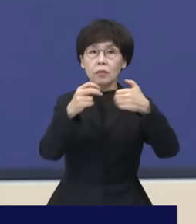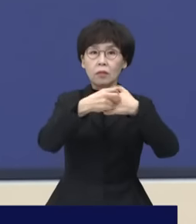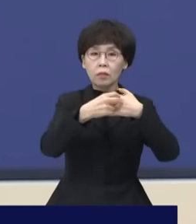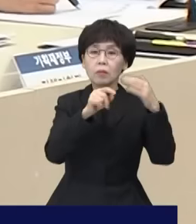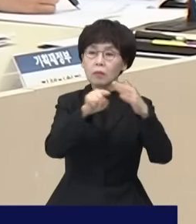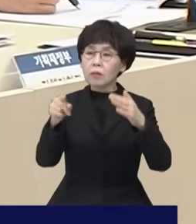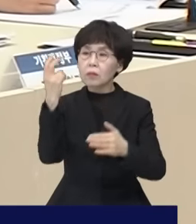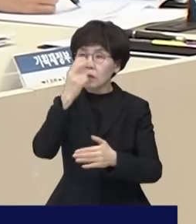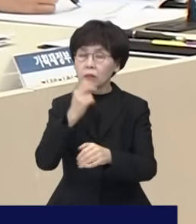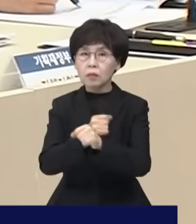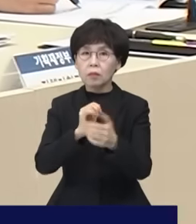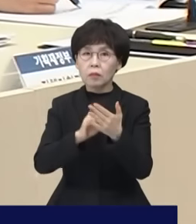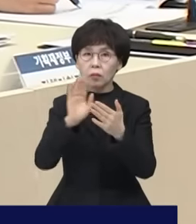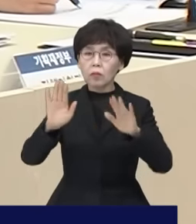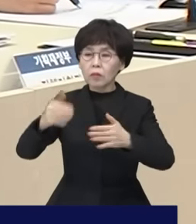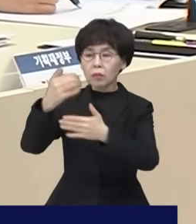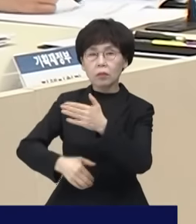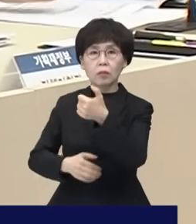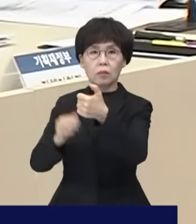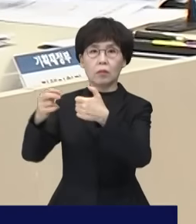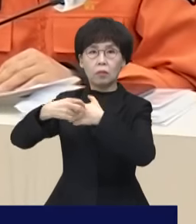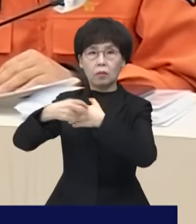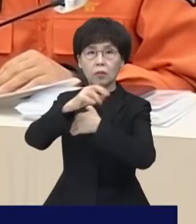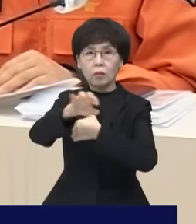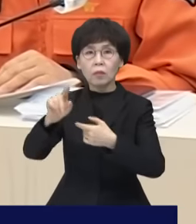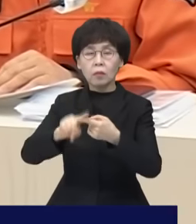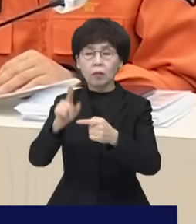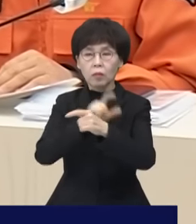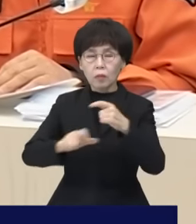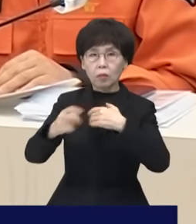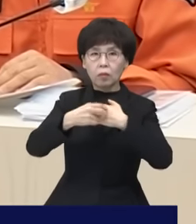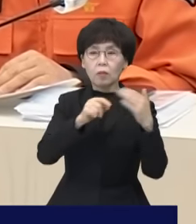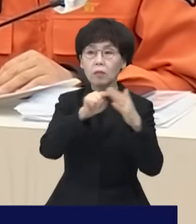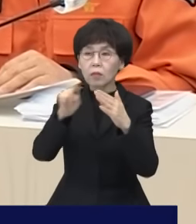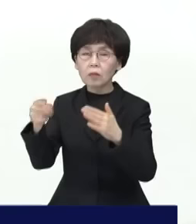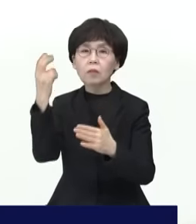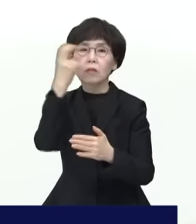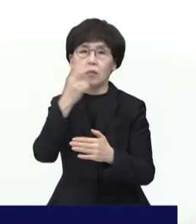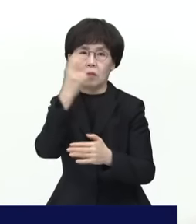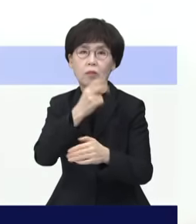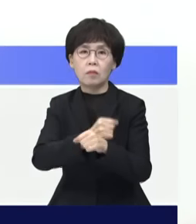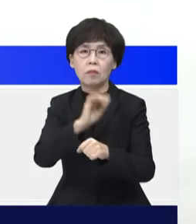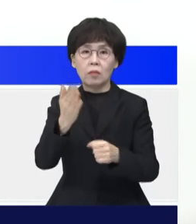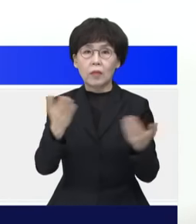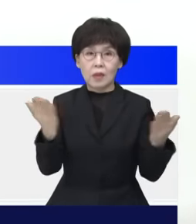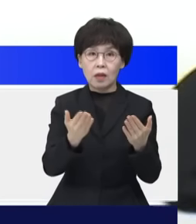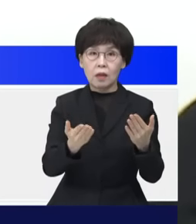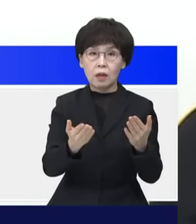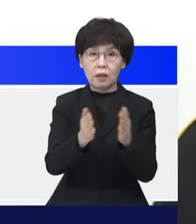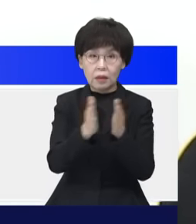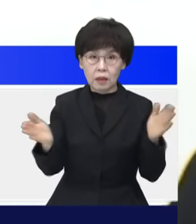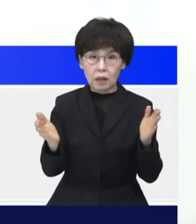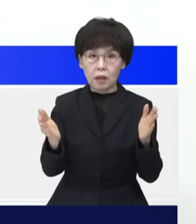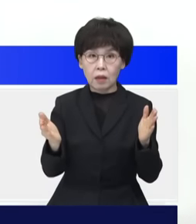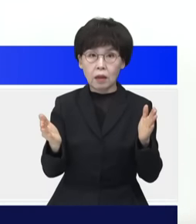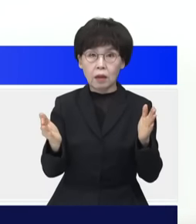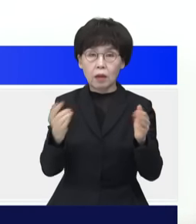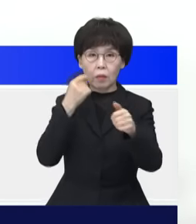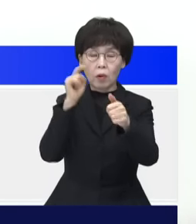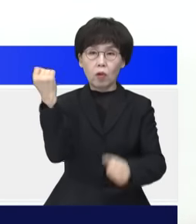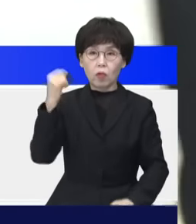점검한 데 이어 오늘 남은 50개 병원에 대해 추가 현장 점검을 시행합니다. 업무 개시 명령 위반이 확인되는